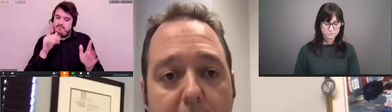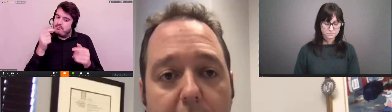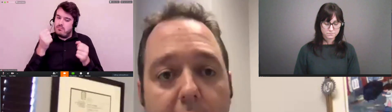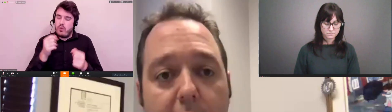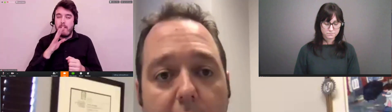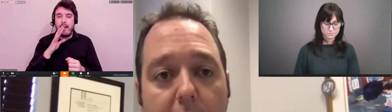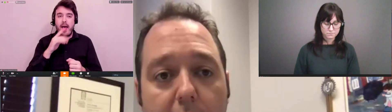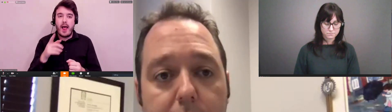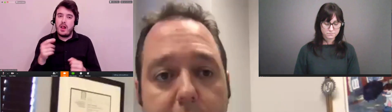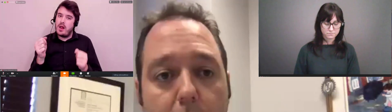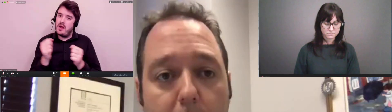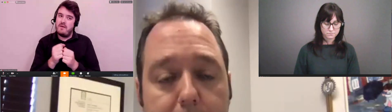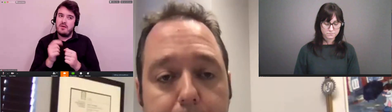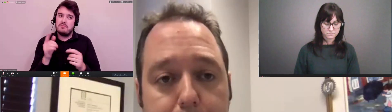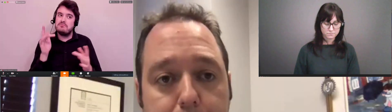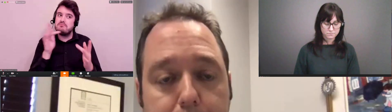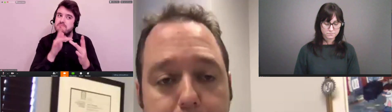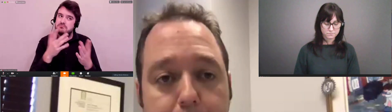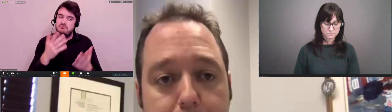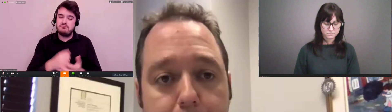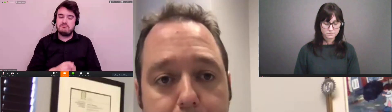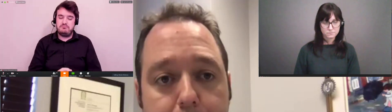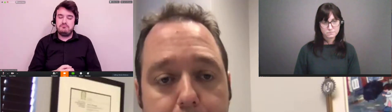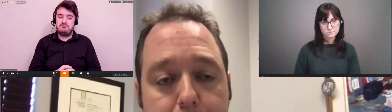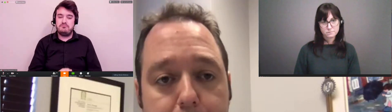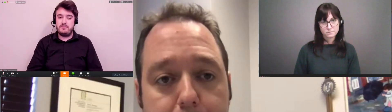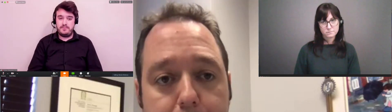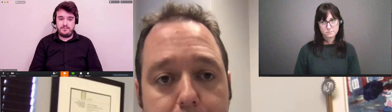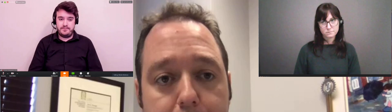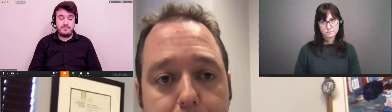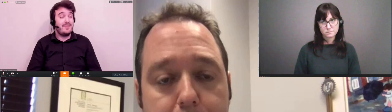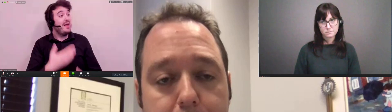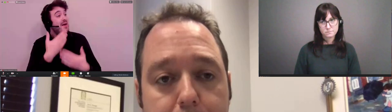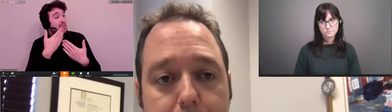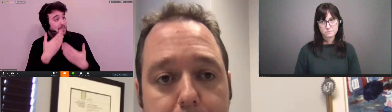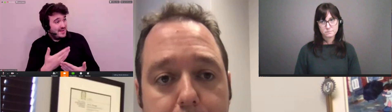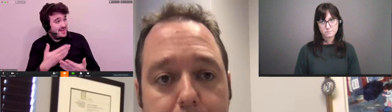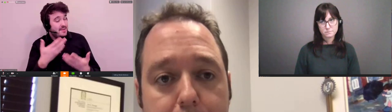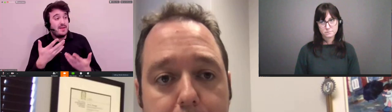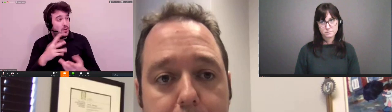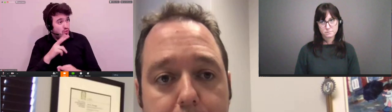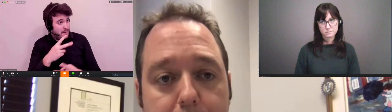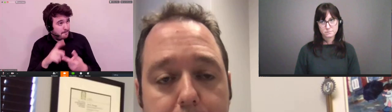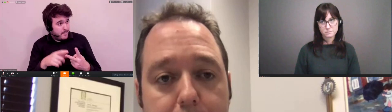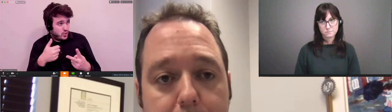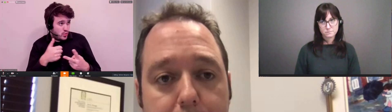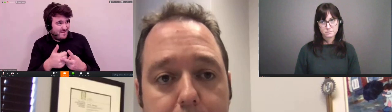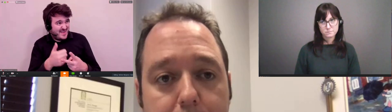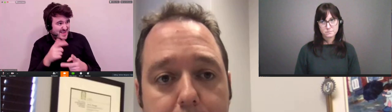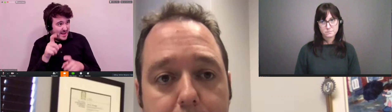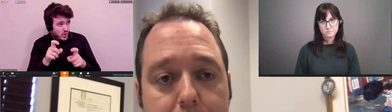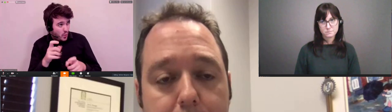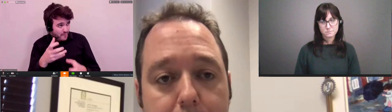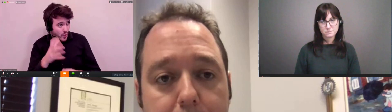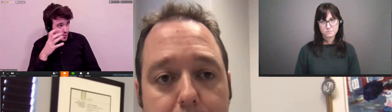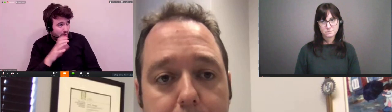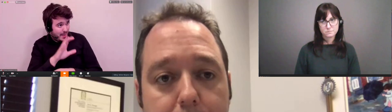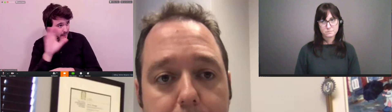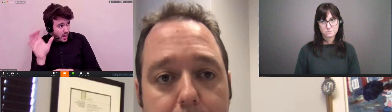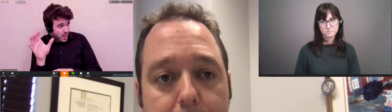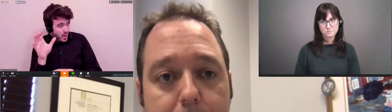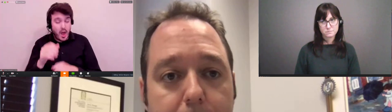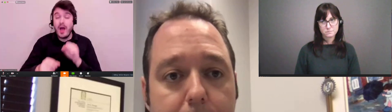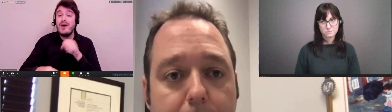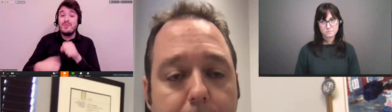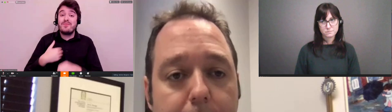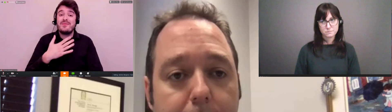détail quand c'est complet. Merci. Un suivi maintenant de Radio-Canada. J'aimerais peut-être qu'on parle un peu de